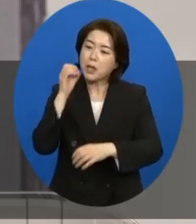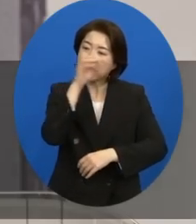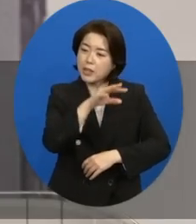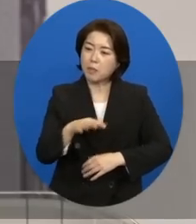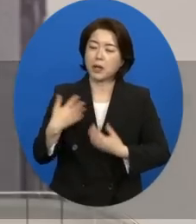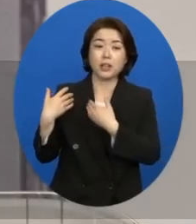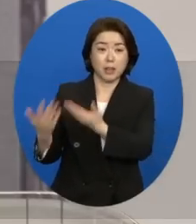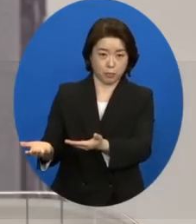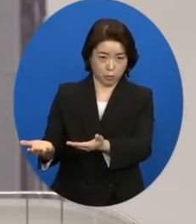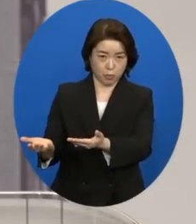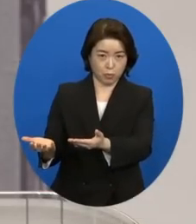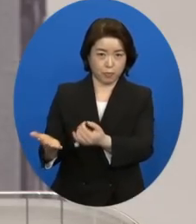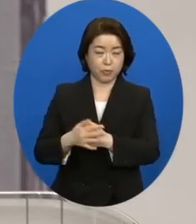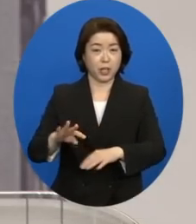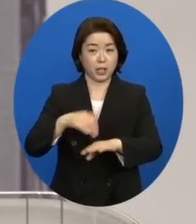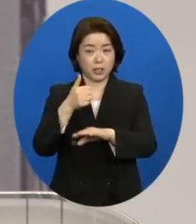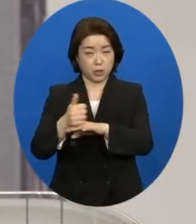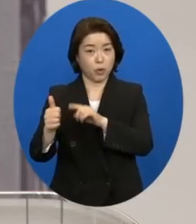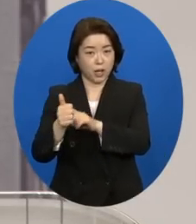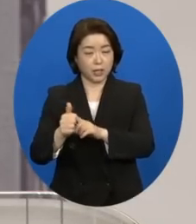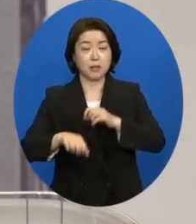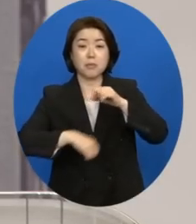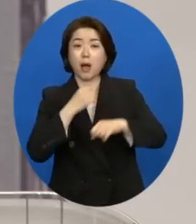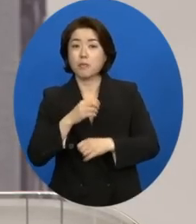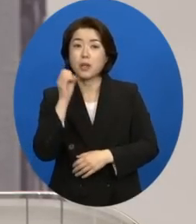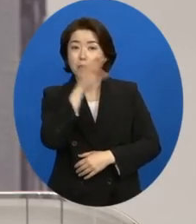그가 어떻게 하죠 마음대로해